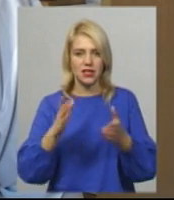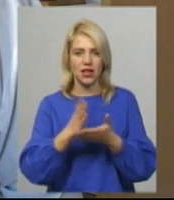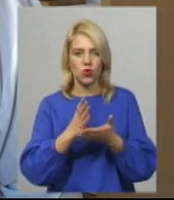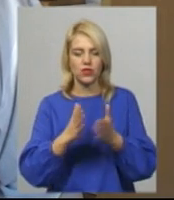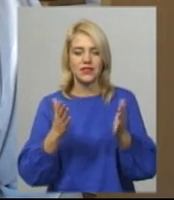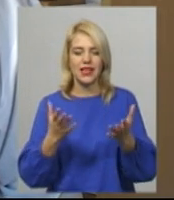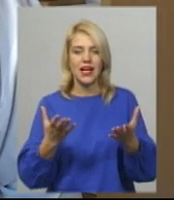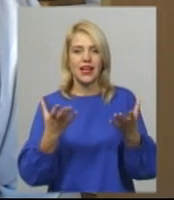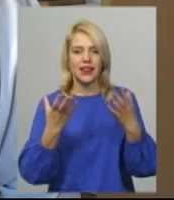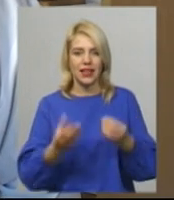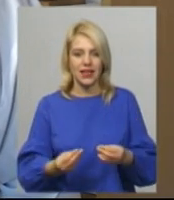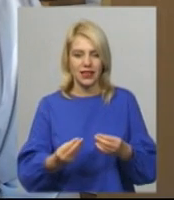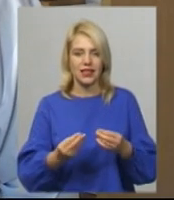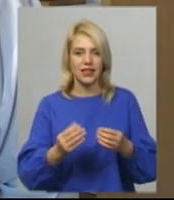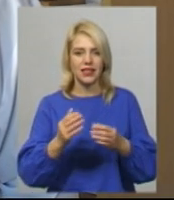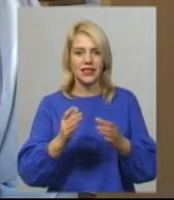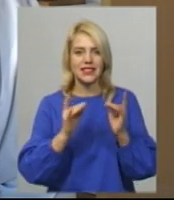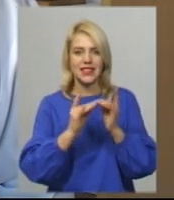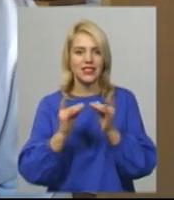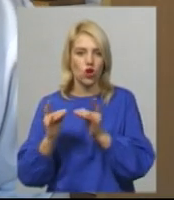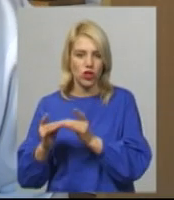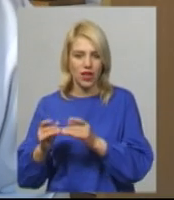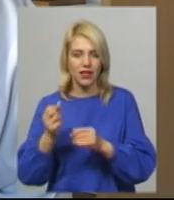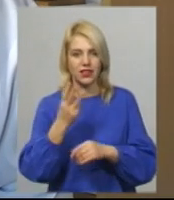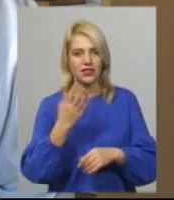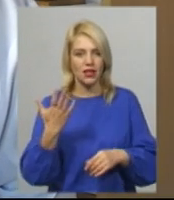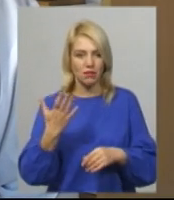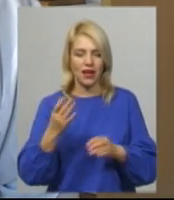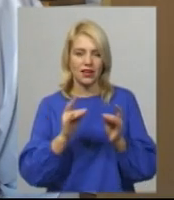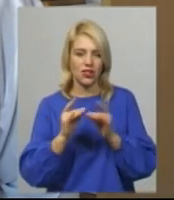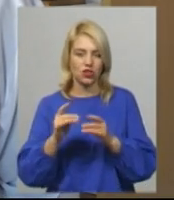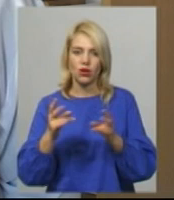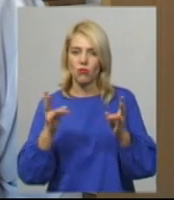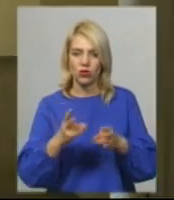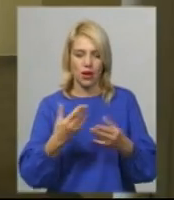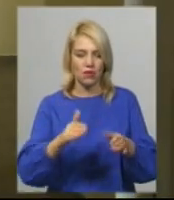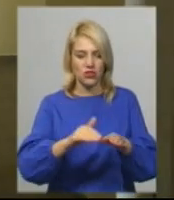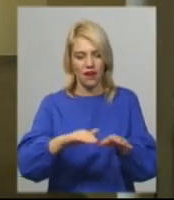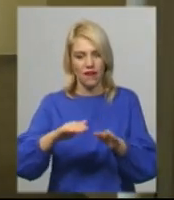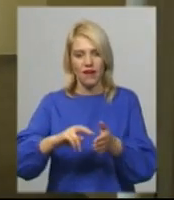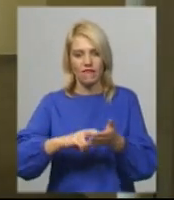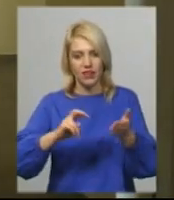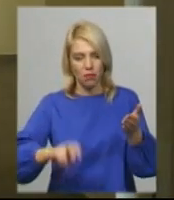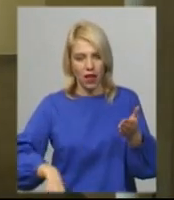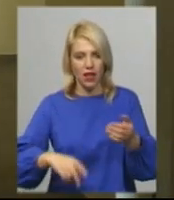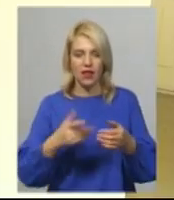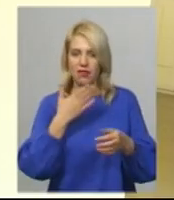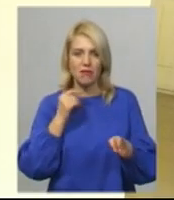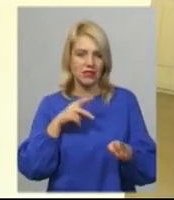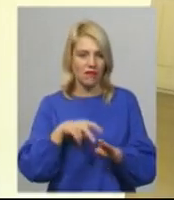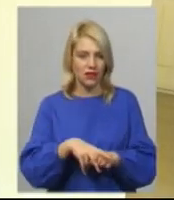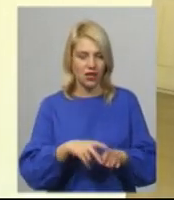стаціонар на 35 ліжок. Потреба в ньому відпала, він не завантажений. Тому ці